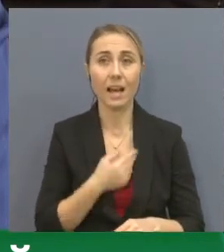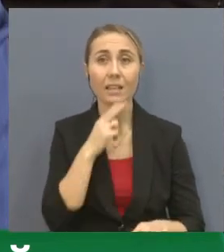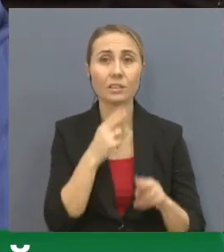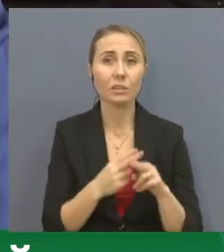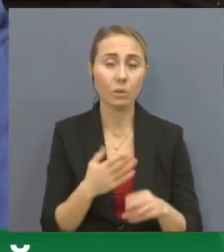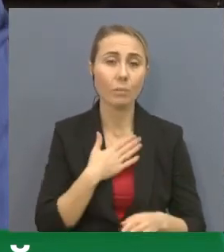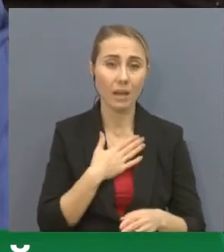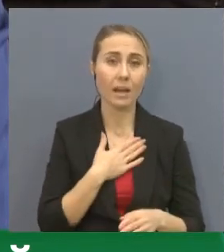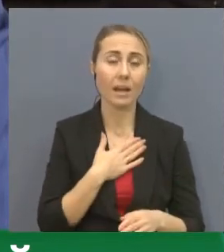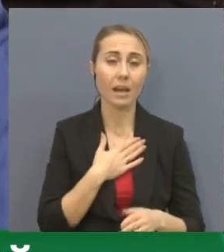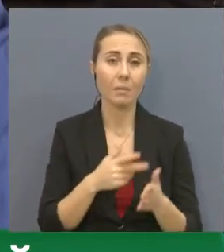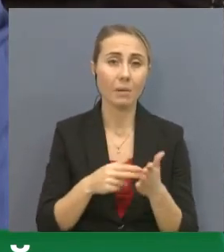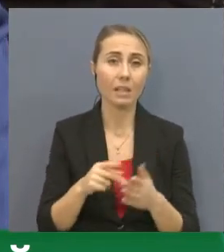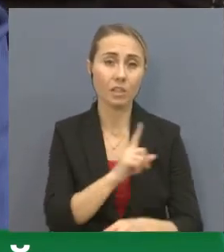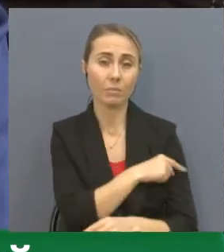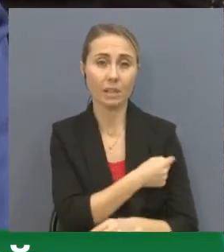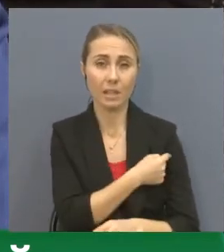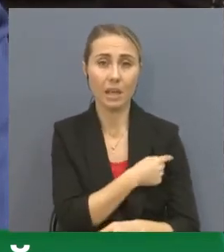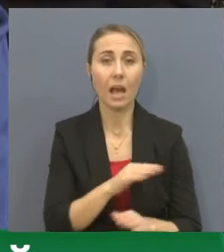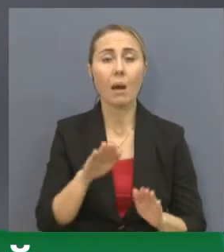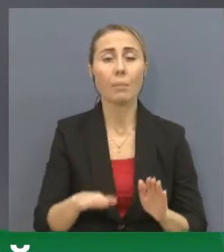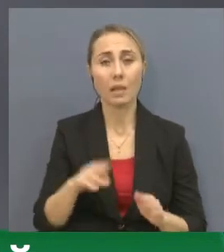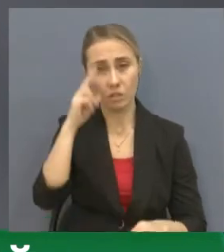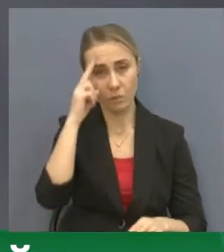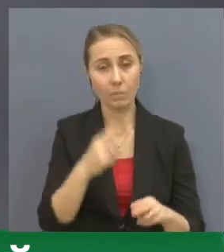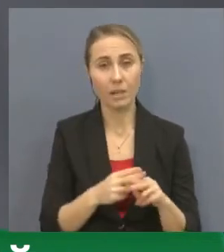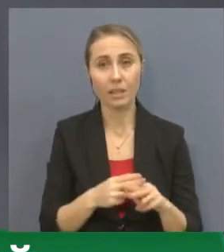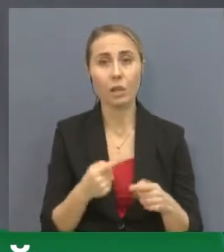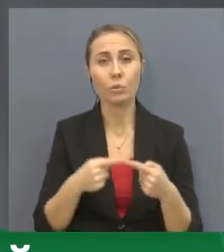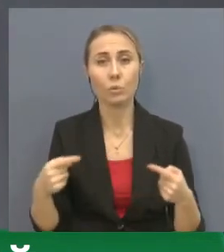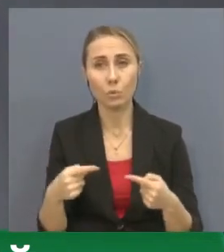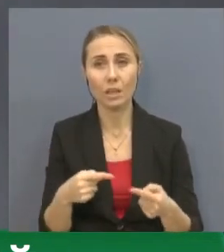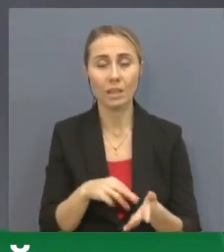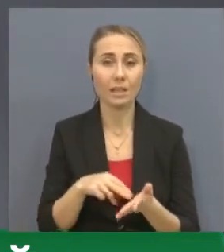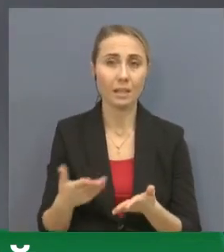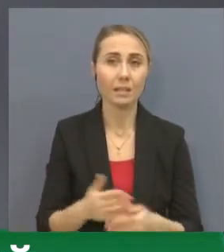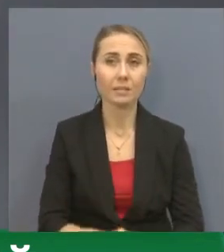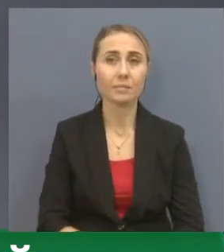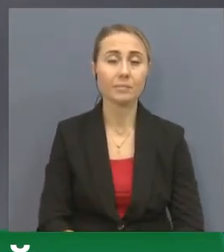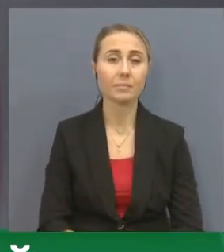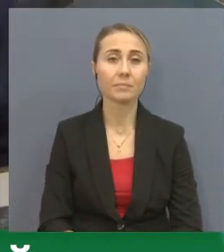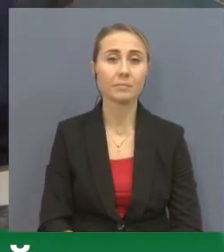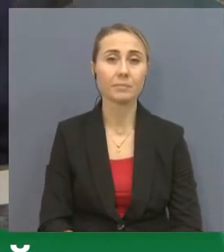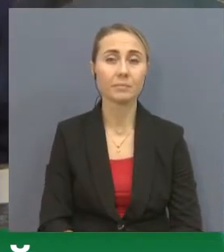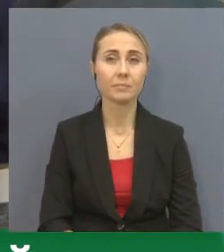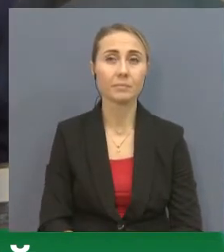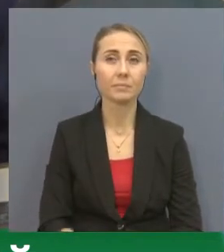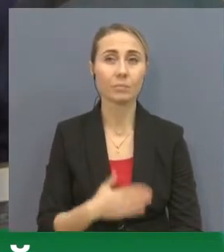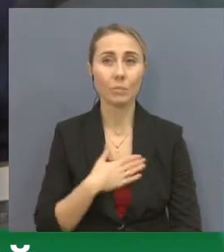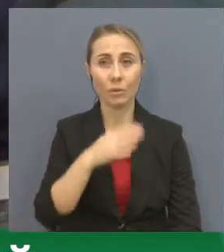медицину братишка маца уже пошел уже по другим стопам моя одесса виталь